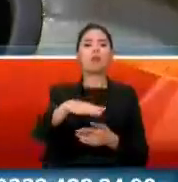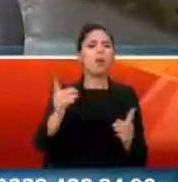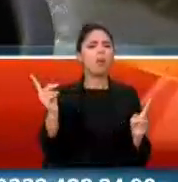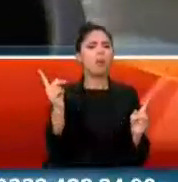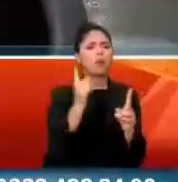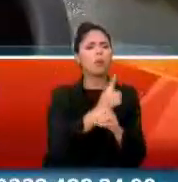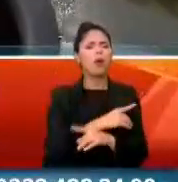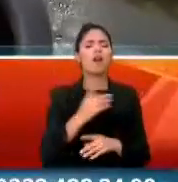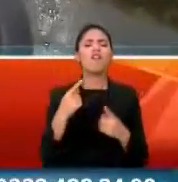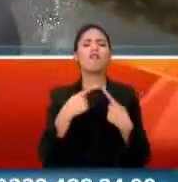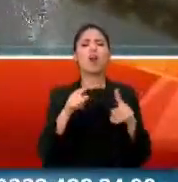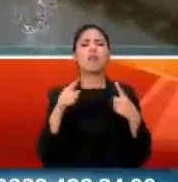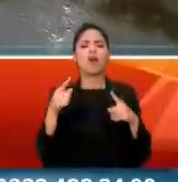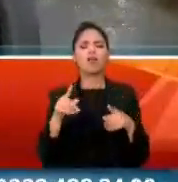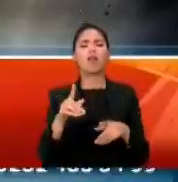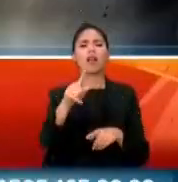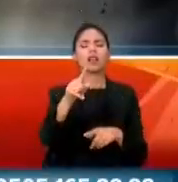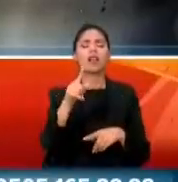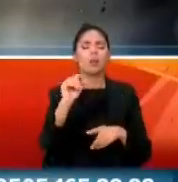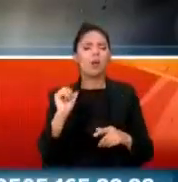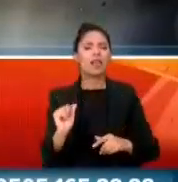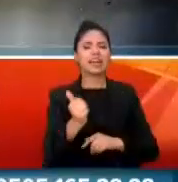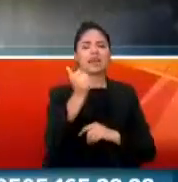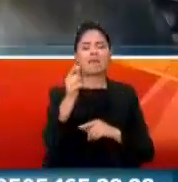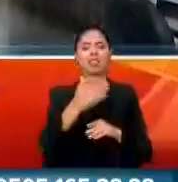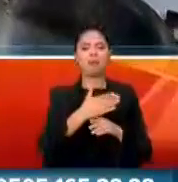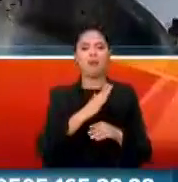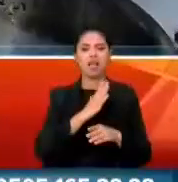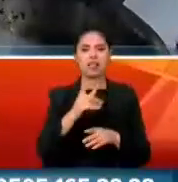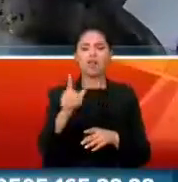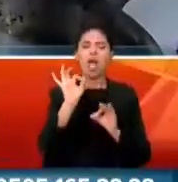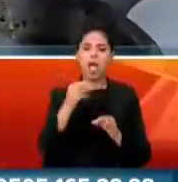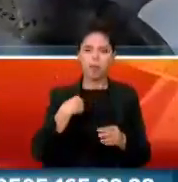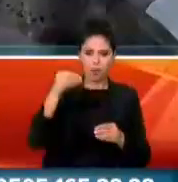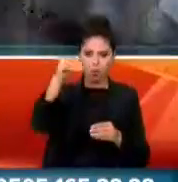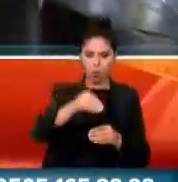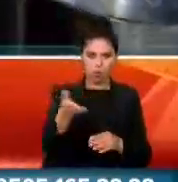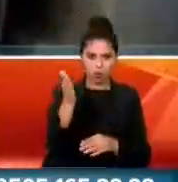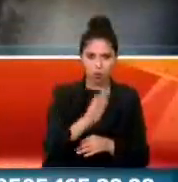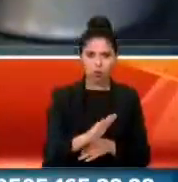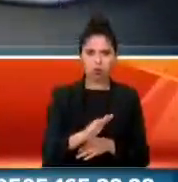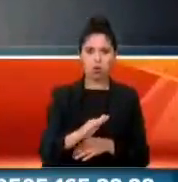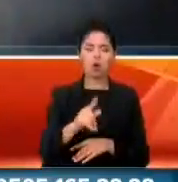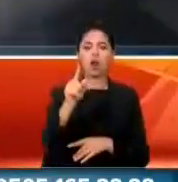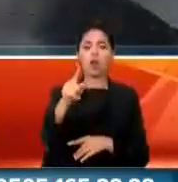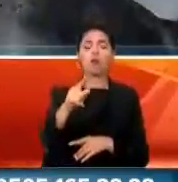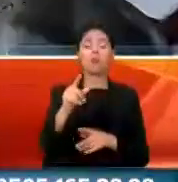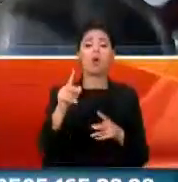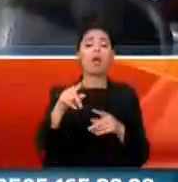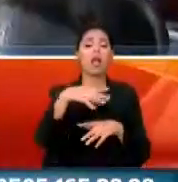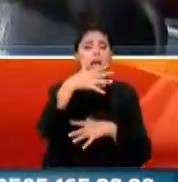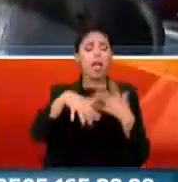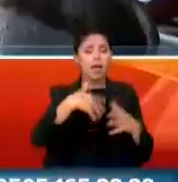var. Her türlü protein deposu. Şöyle her eklediğimizden sonra özellikle bakliyatları ve